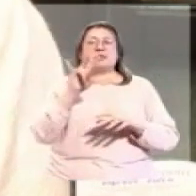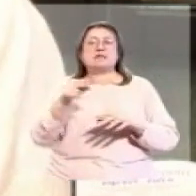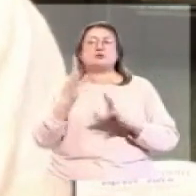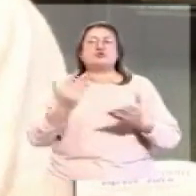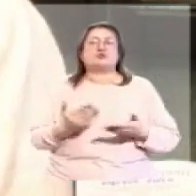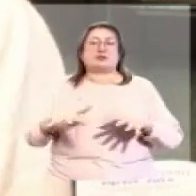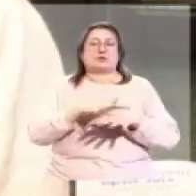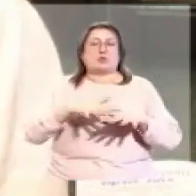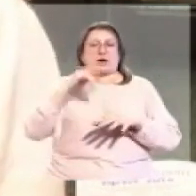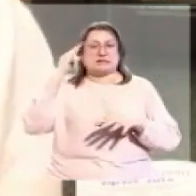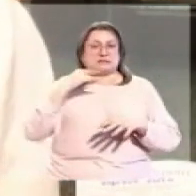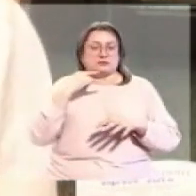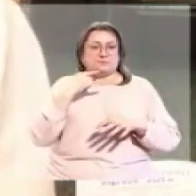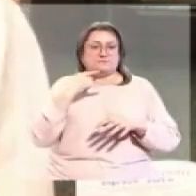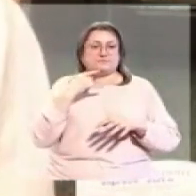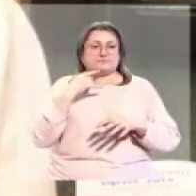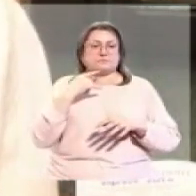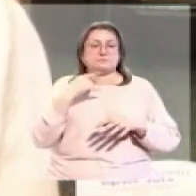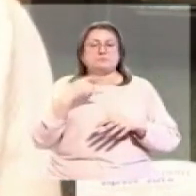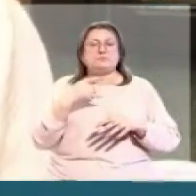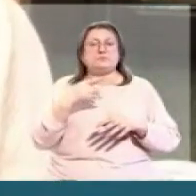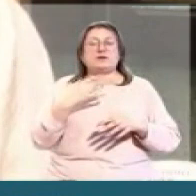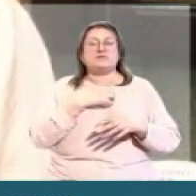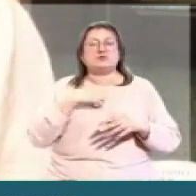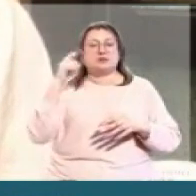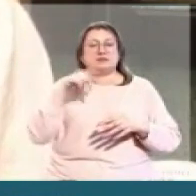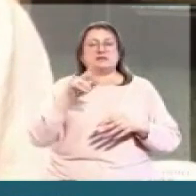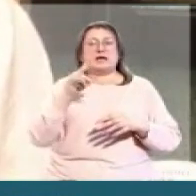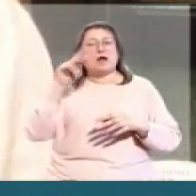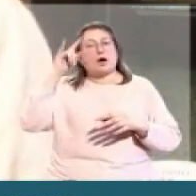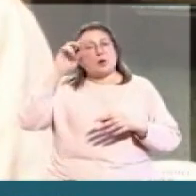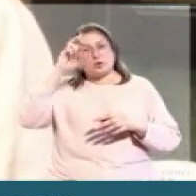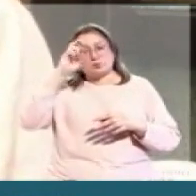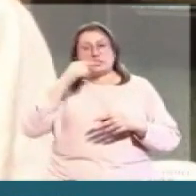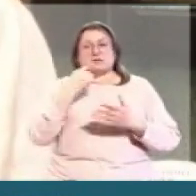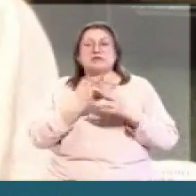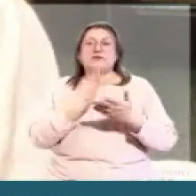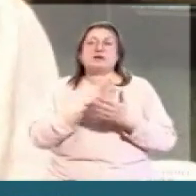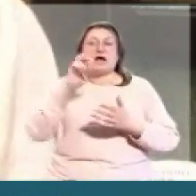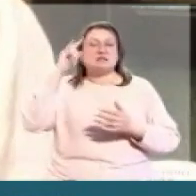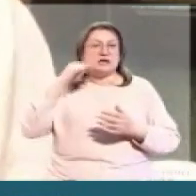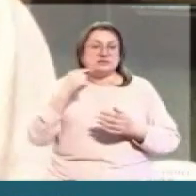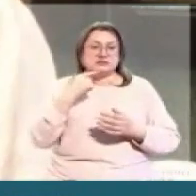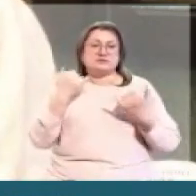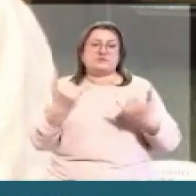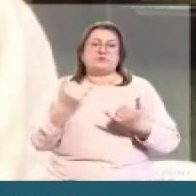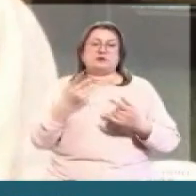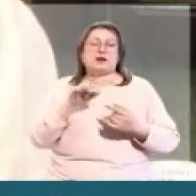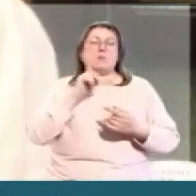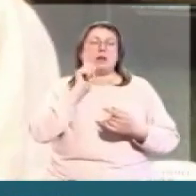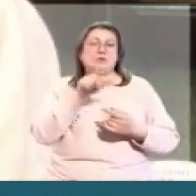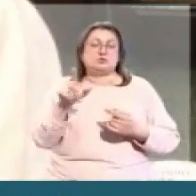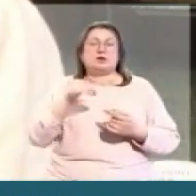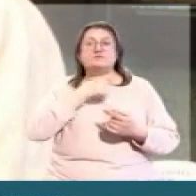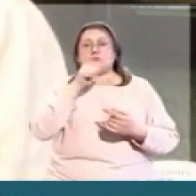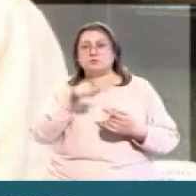территории Республики Казахстан. Важно знать, что государственным языком является казахский язык. Сегодня для молодежи,